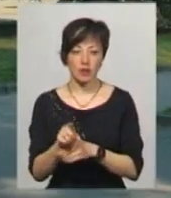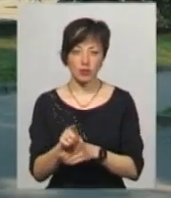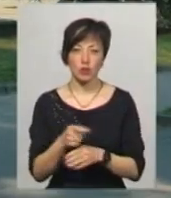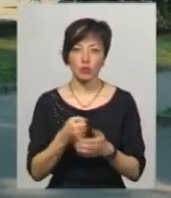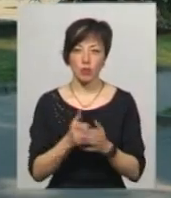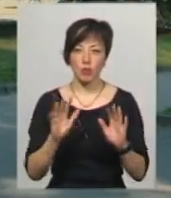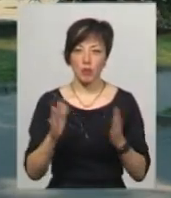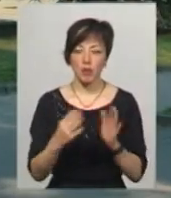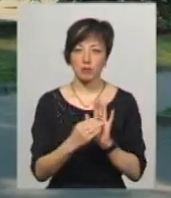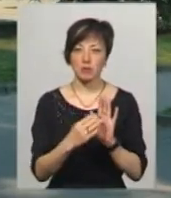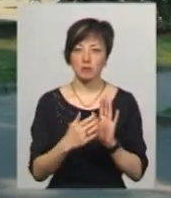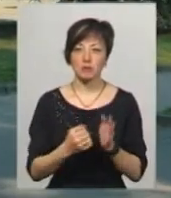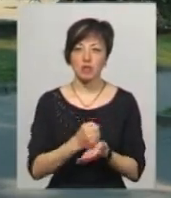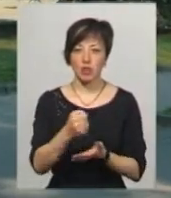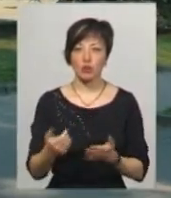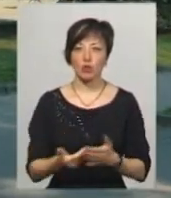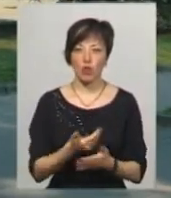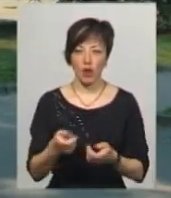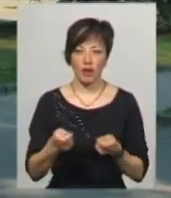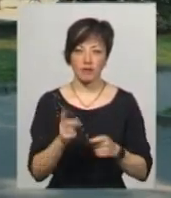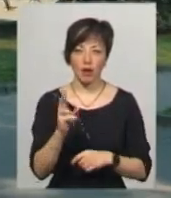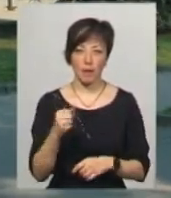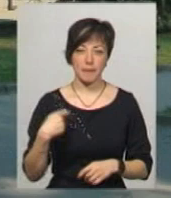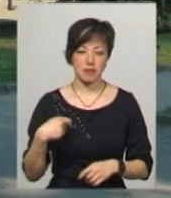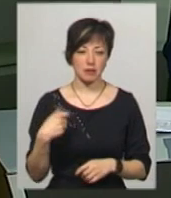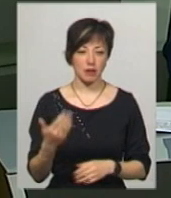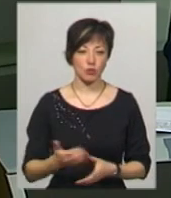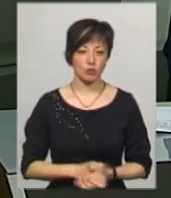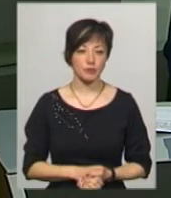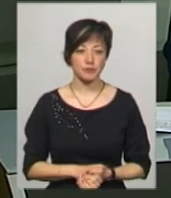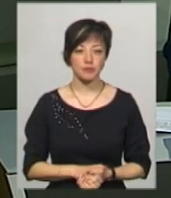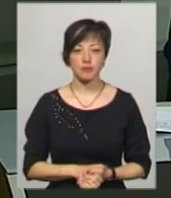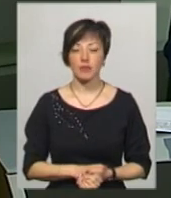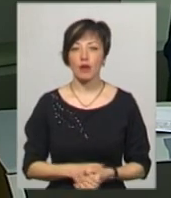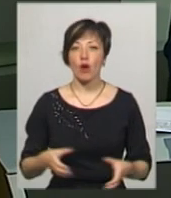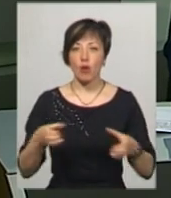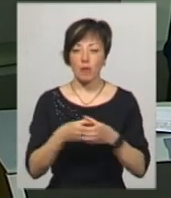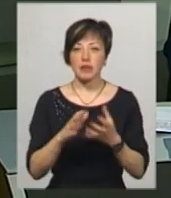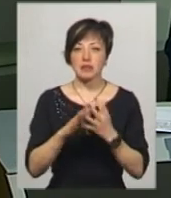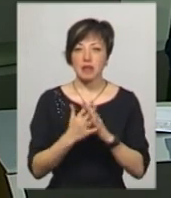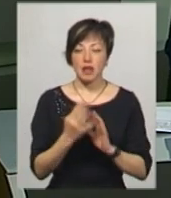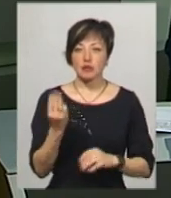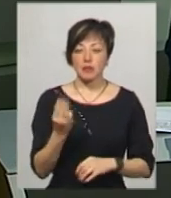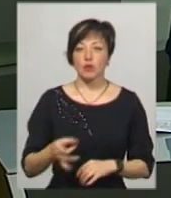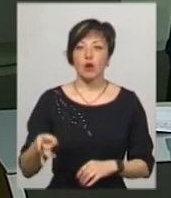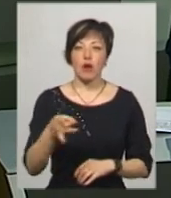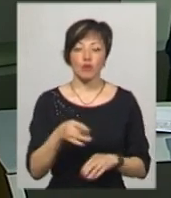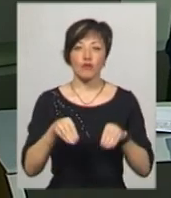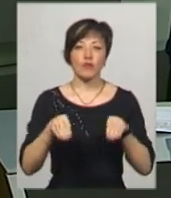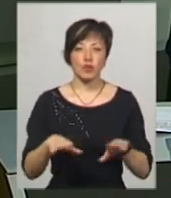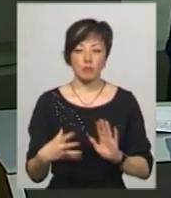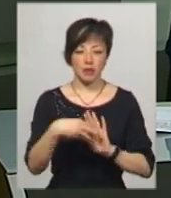до моменту призначення нового керівника президентом. Громада села Пліщин Шепетівського району